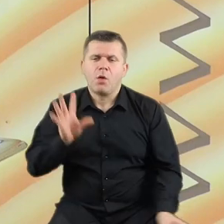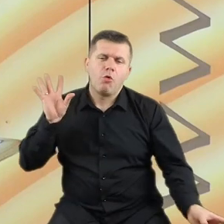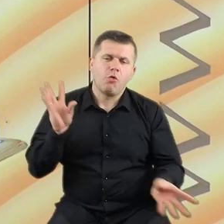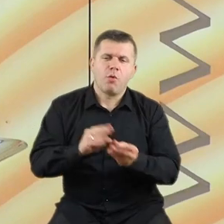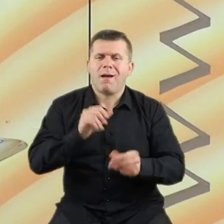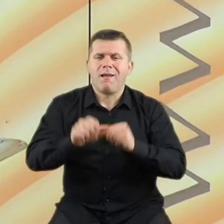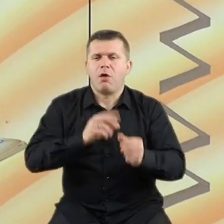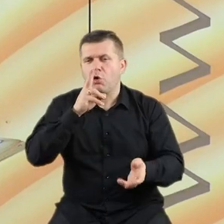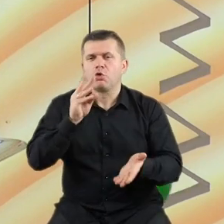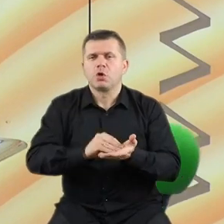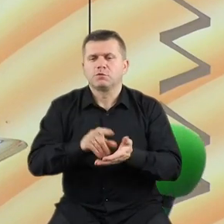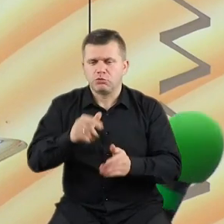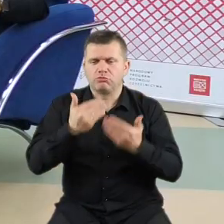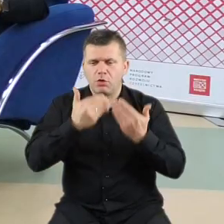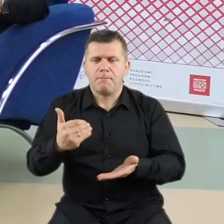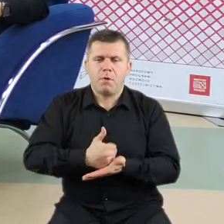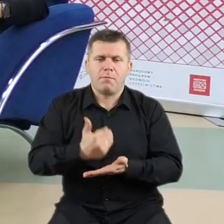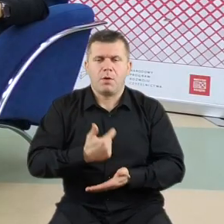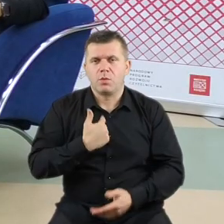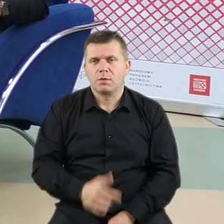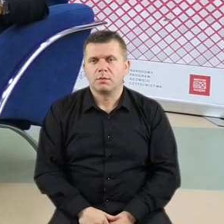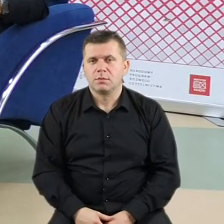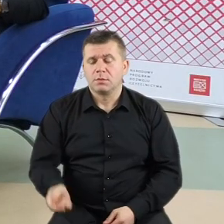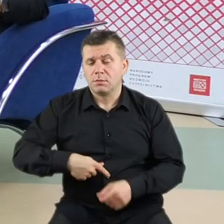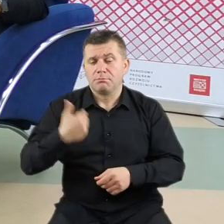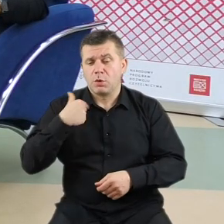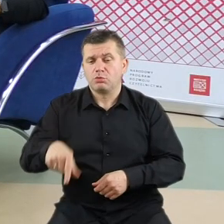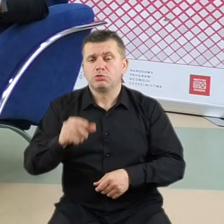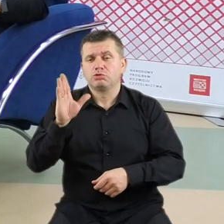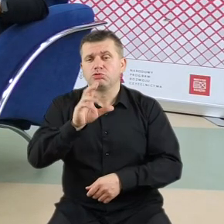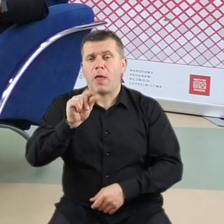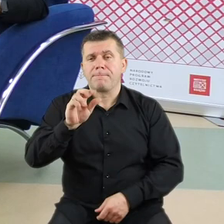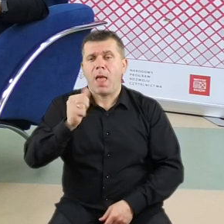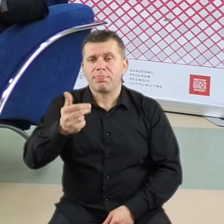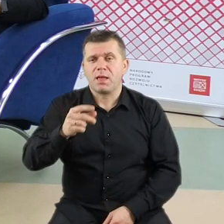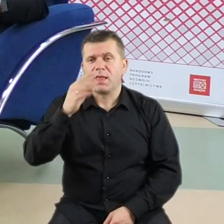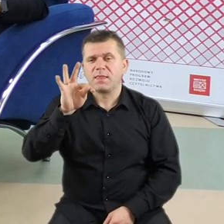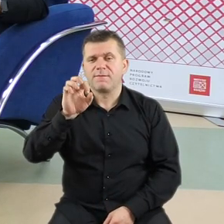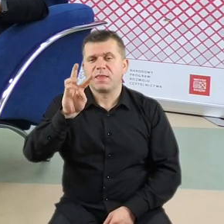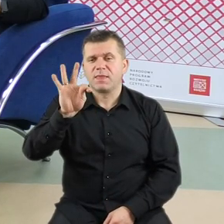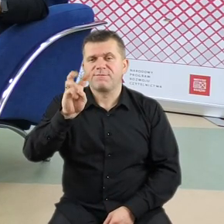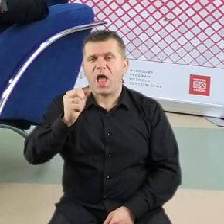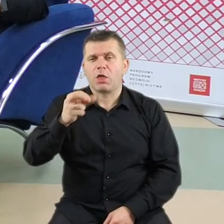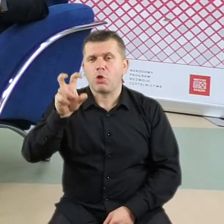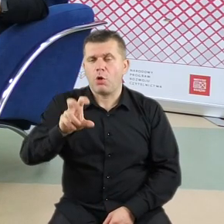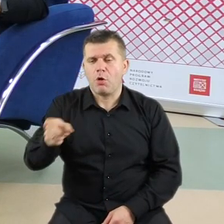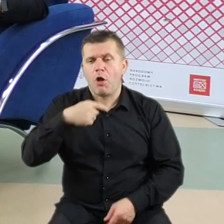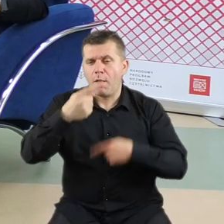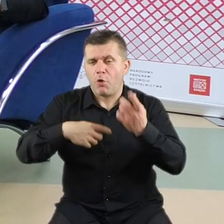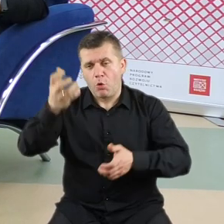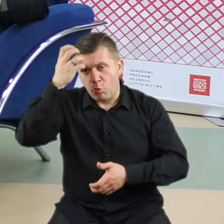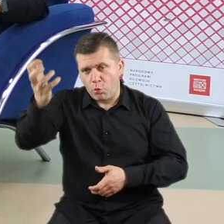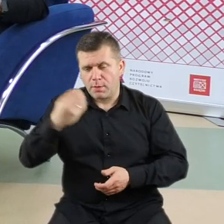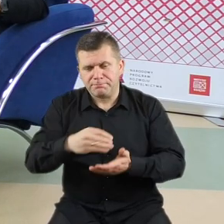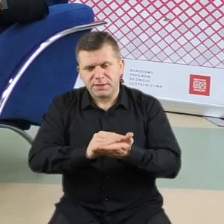lata doświadczeń pomogły. Kiedy był u nas Szczepan Twardoch i opowiadał o Królu, to mówił, że pisał